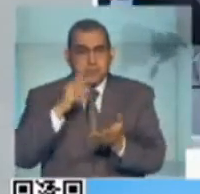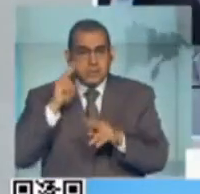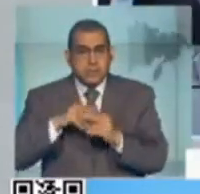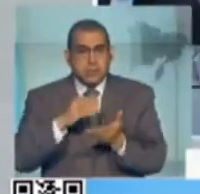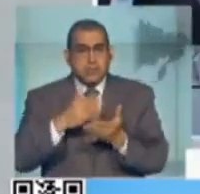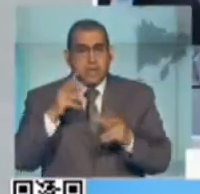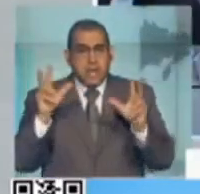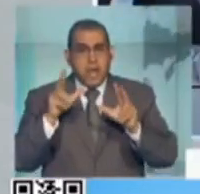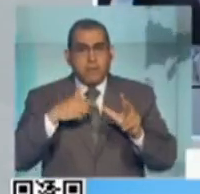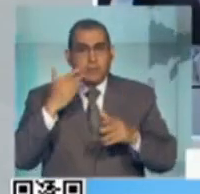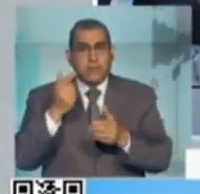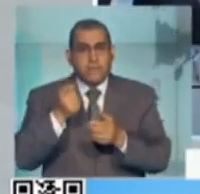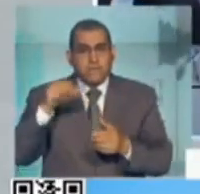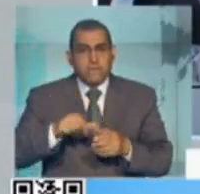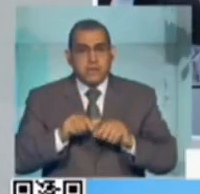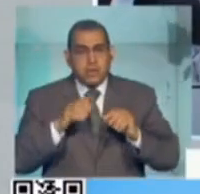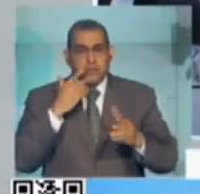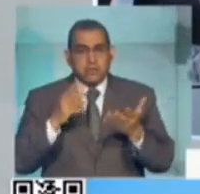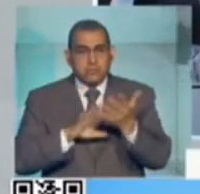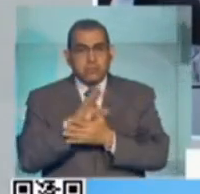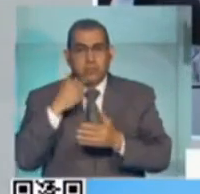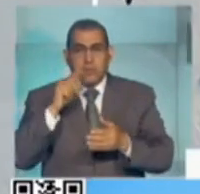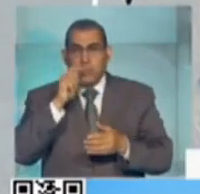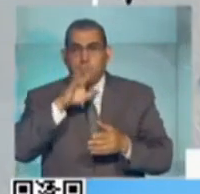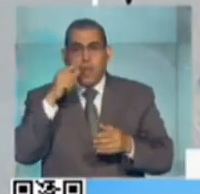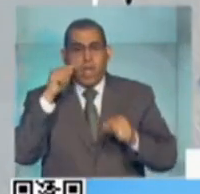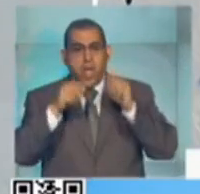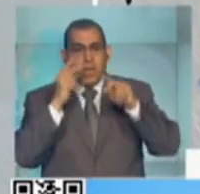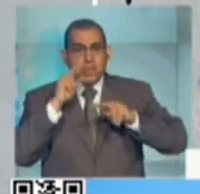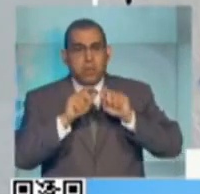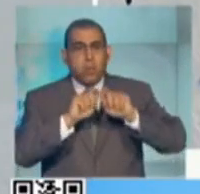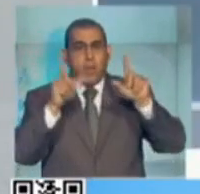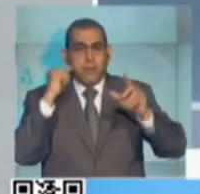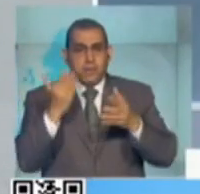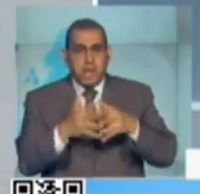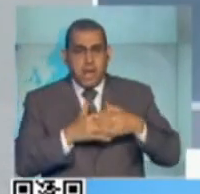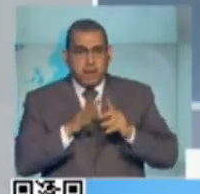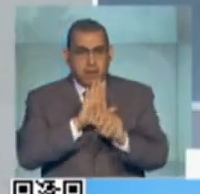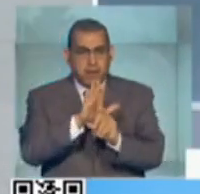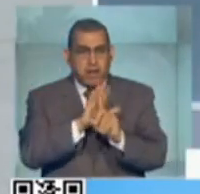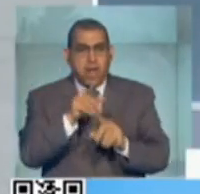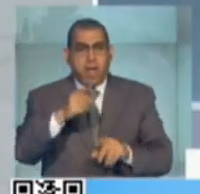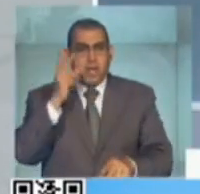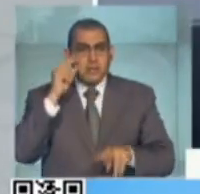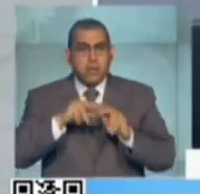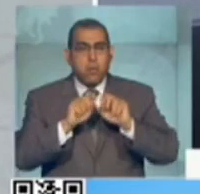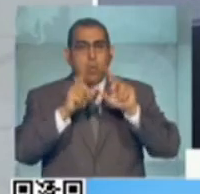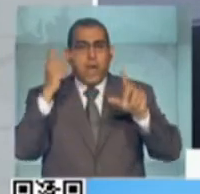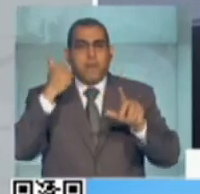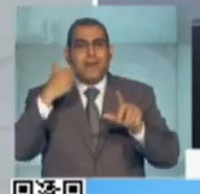الصعيد الإعلامي وفشلها بتمرير روايته، أو كذلك فيما يتعلق بالغطاء الأمريكي الذي لطالما كان